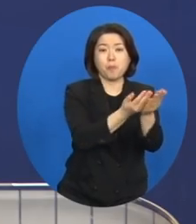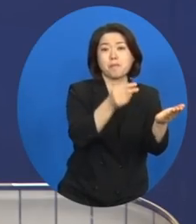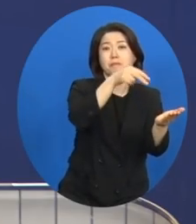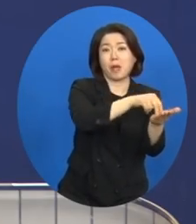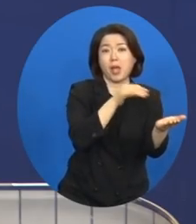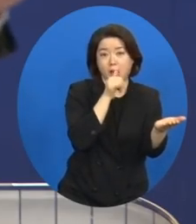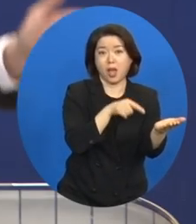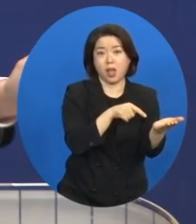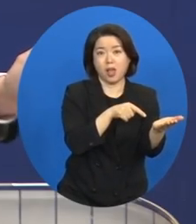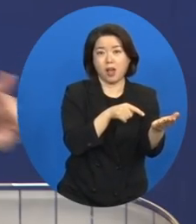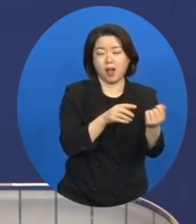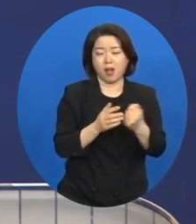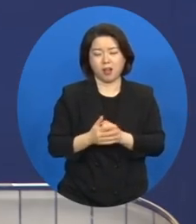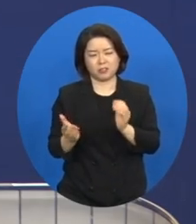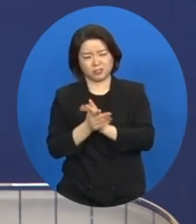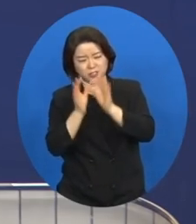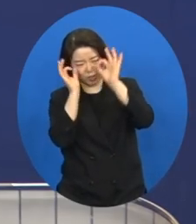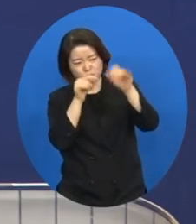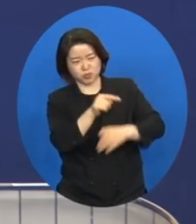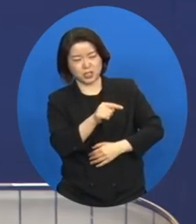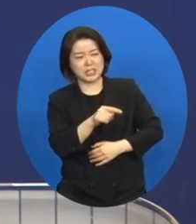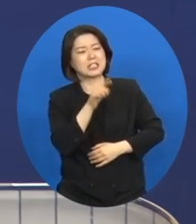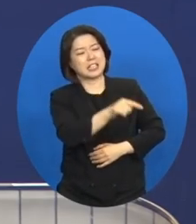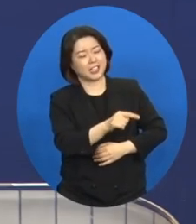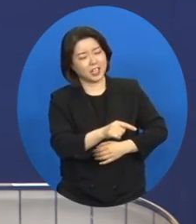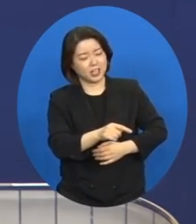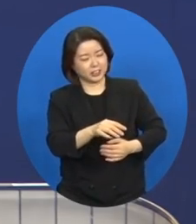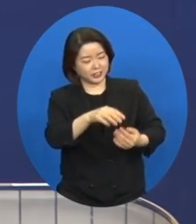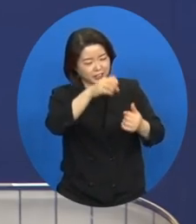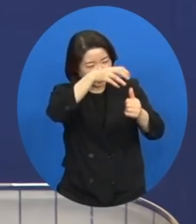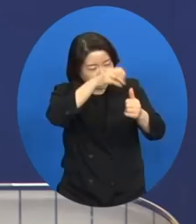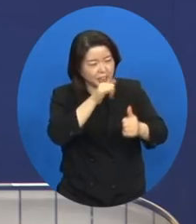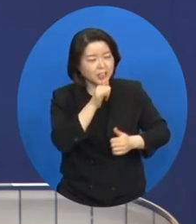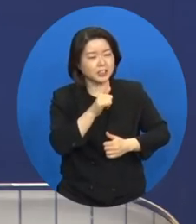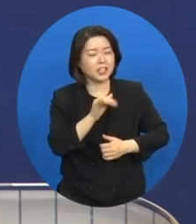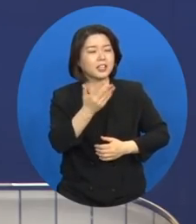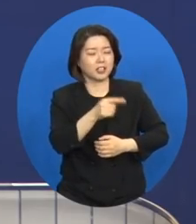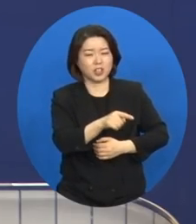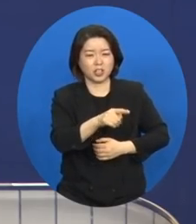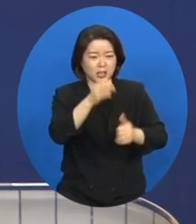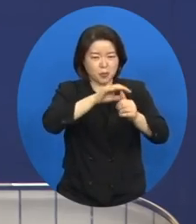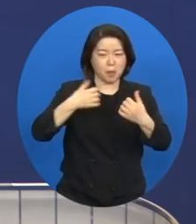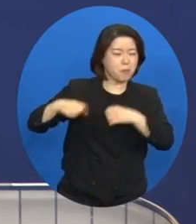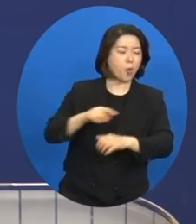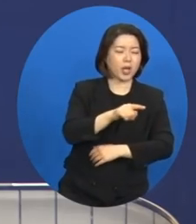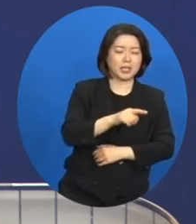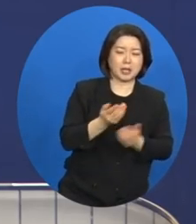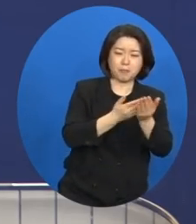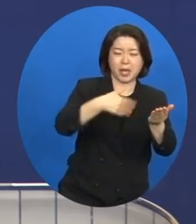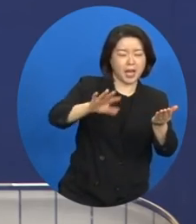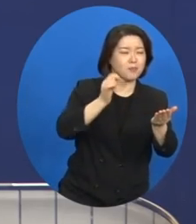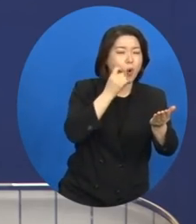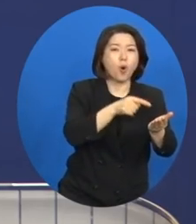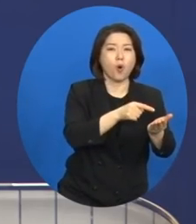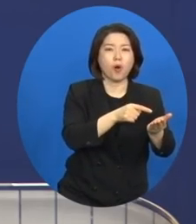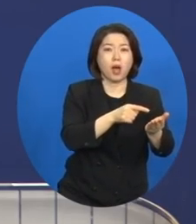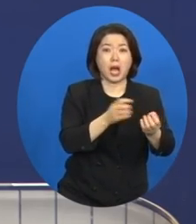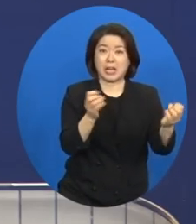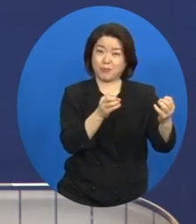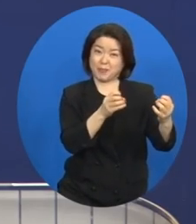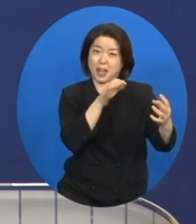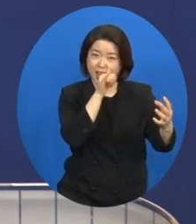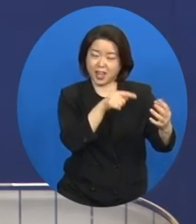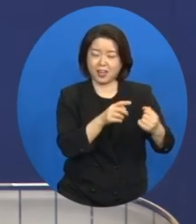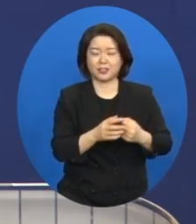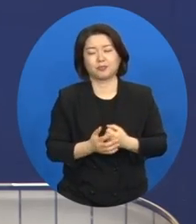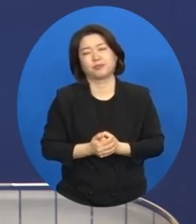겁니다. 그러니까 이제 친구가 보기에는 야, 너가 세례를 받아야 되는데 거절하니까 지금 안 뜨는 거야 이러는 거고요. 이제 러시아를 가는